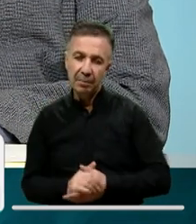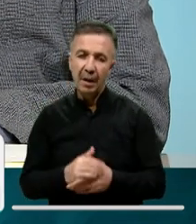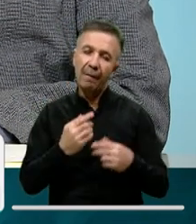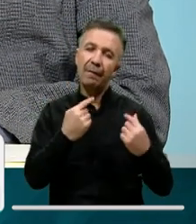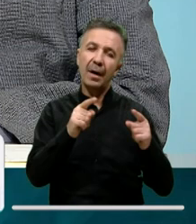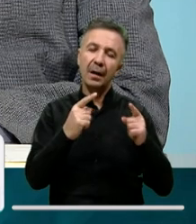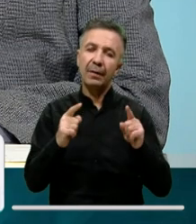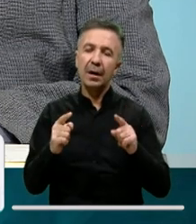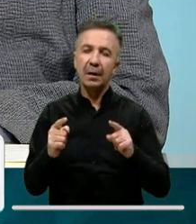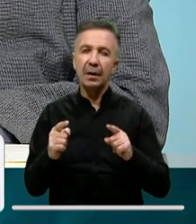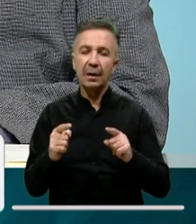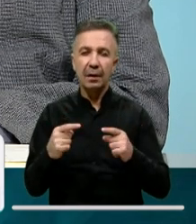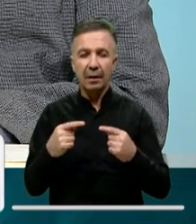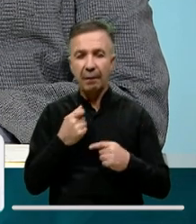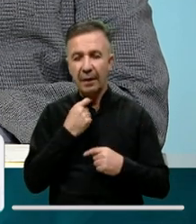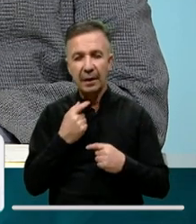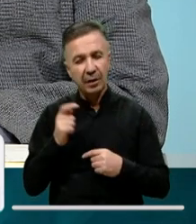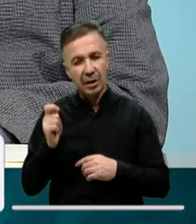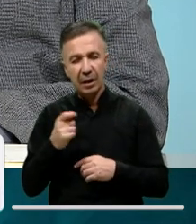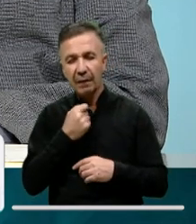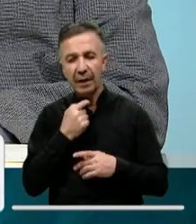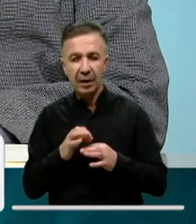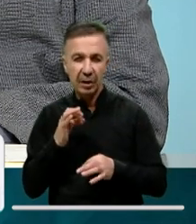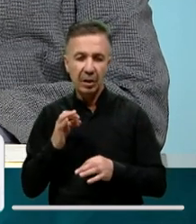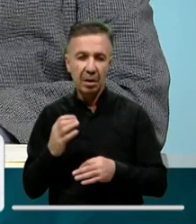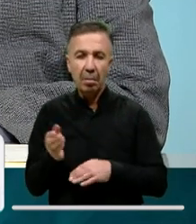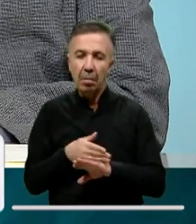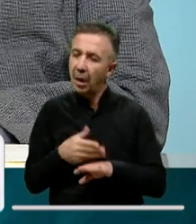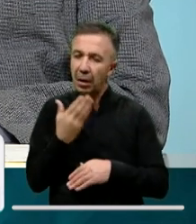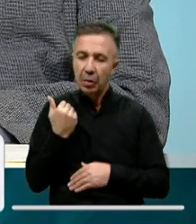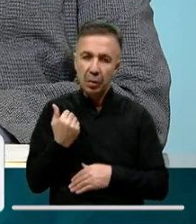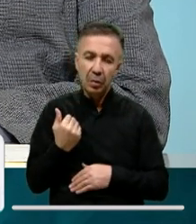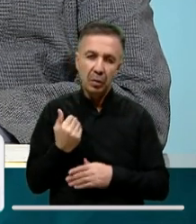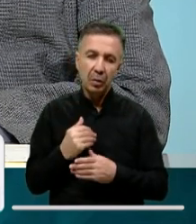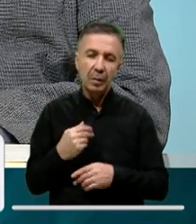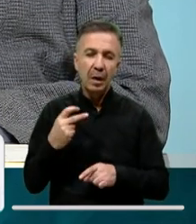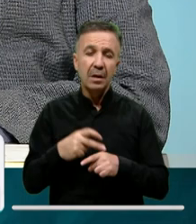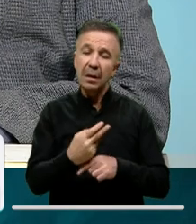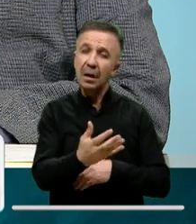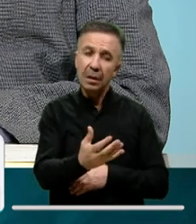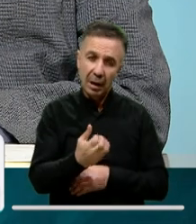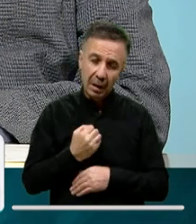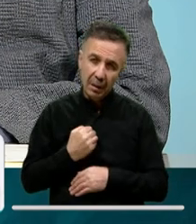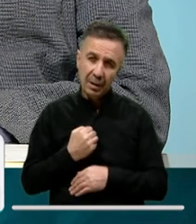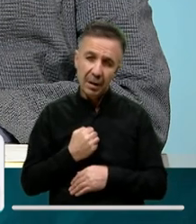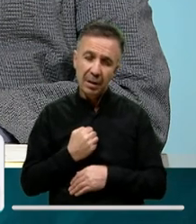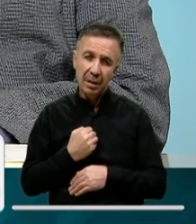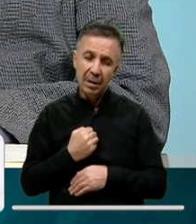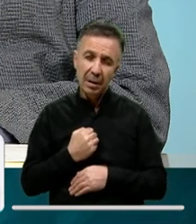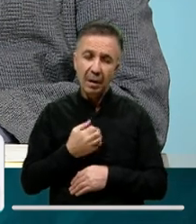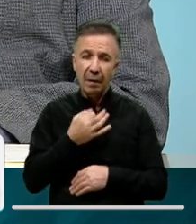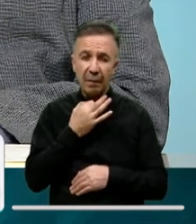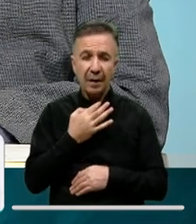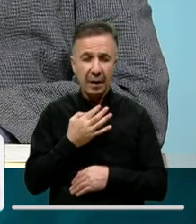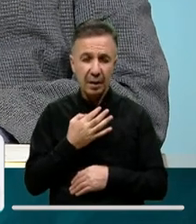fakir olabilir. Gerçekten fakirdir, hiçbir malı yoktur. Ya da işte zekat alabilecek düzeyde